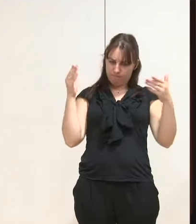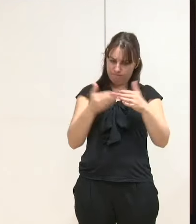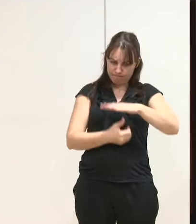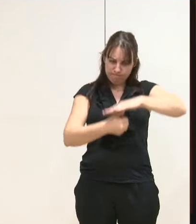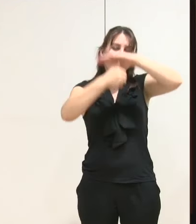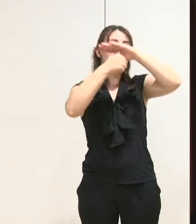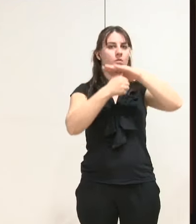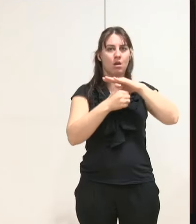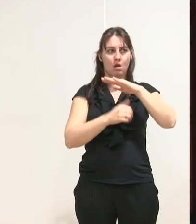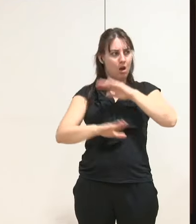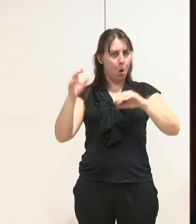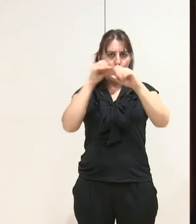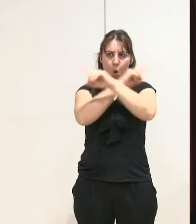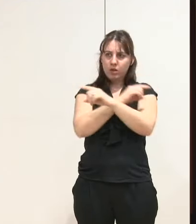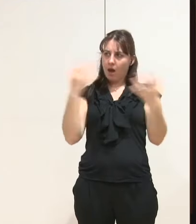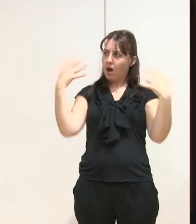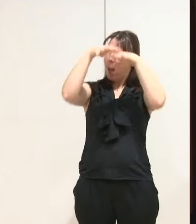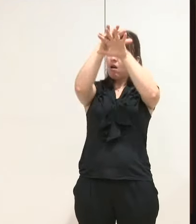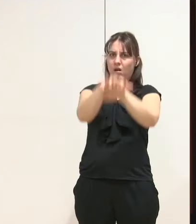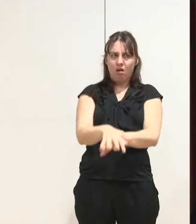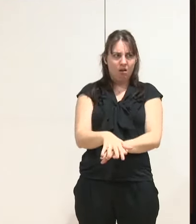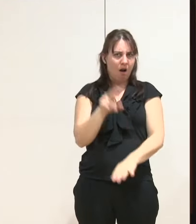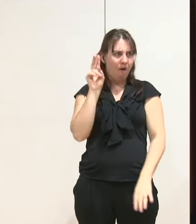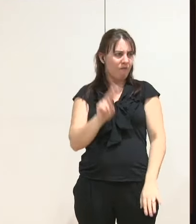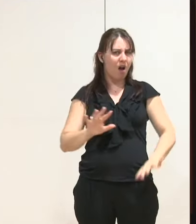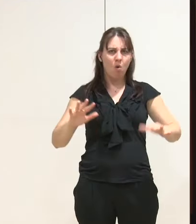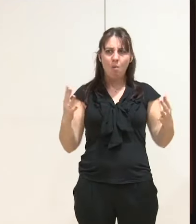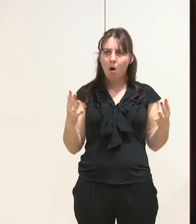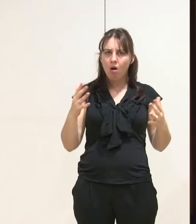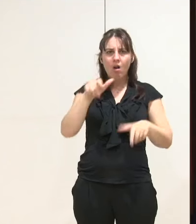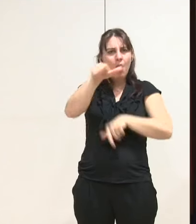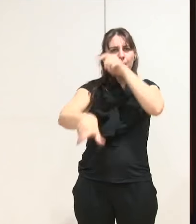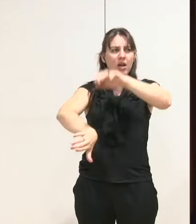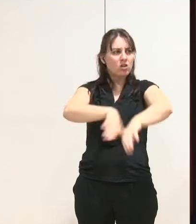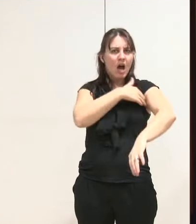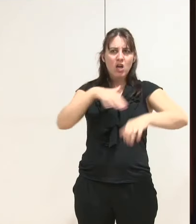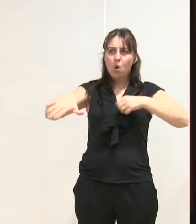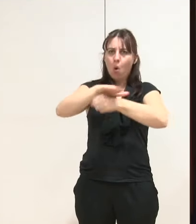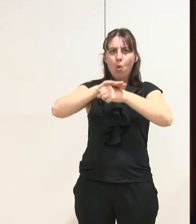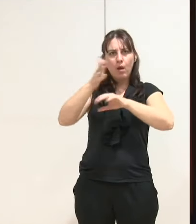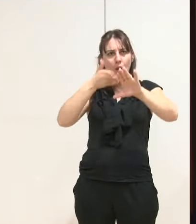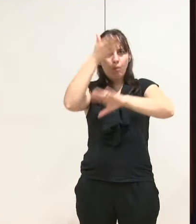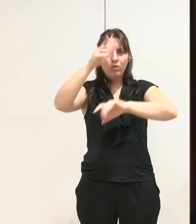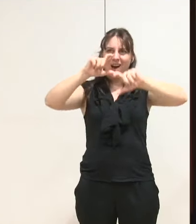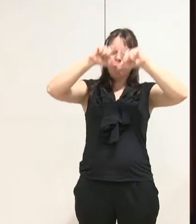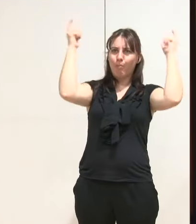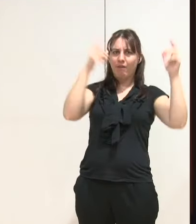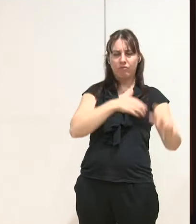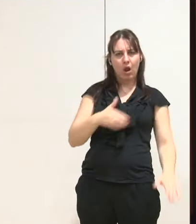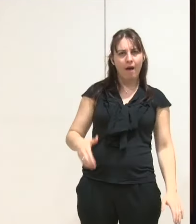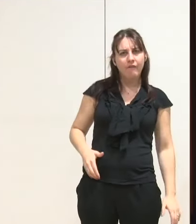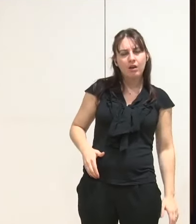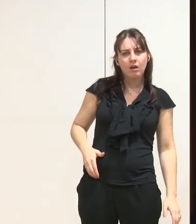une mutualisation qui en fait est très largement une absorption puisque finalement la totalité des agents seront demain des agents de la ville